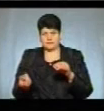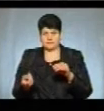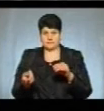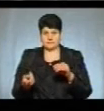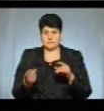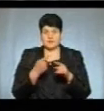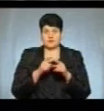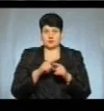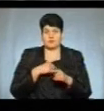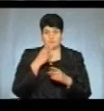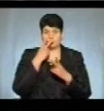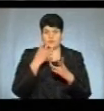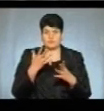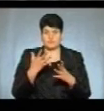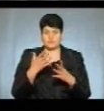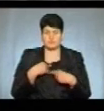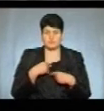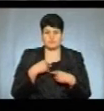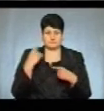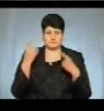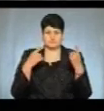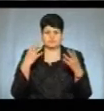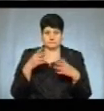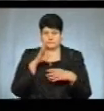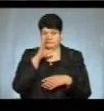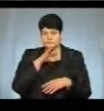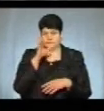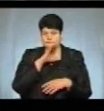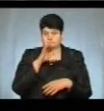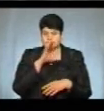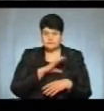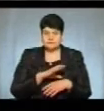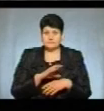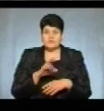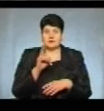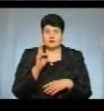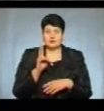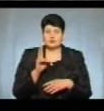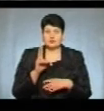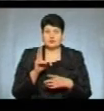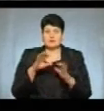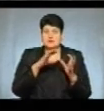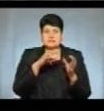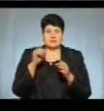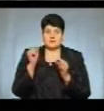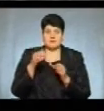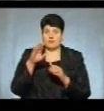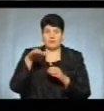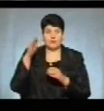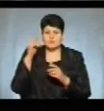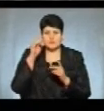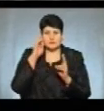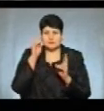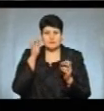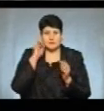вже побачила. Потім мені стало дурно, мені стало погано. Хто вибирав ту полку наді мною, я не знаю, не скажу, чи це вибирали